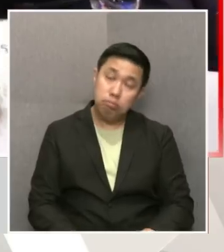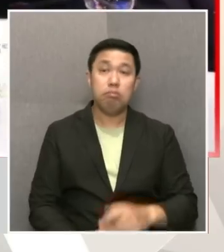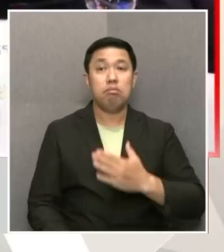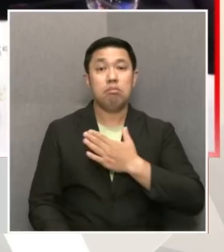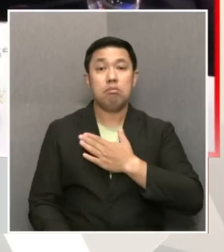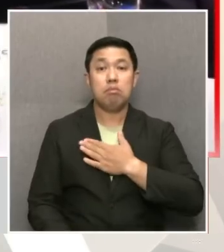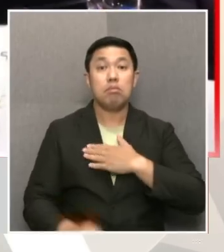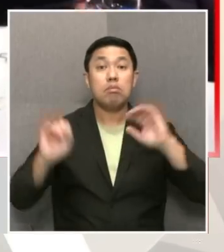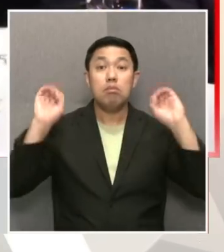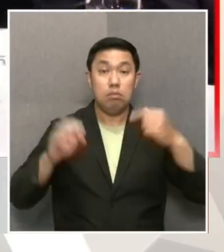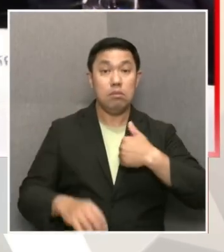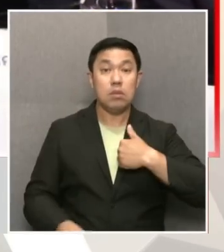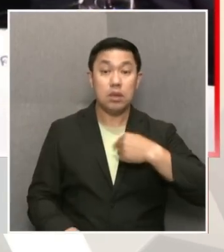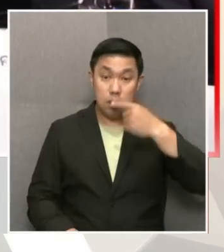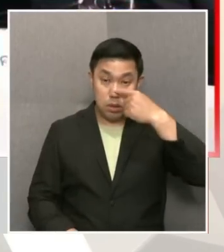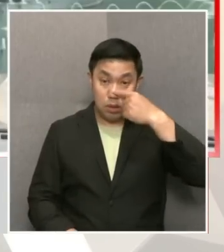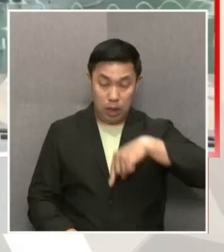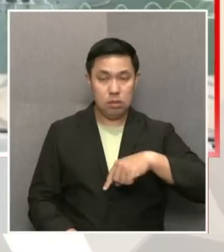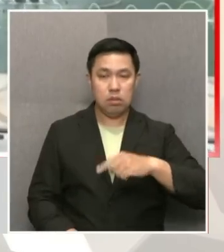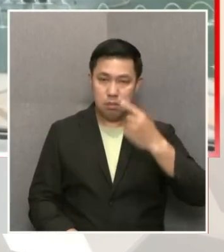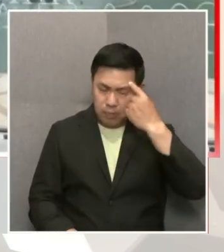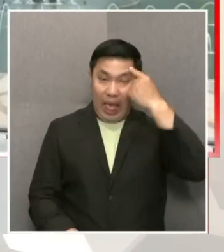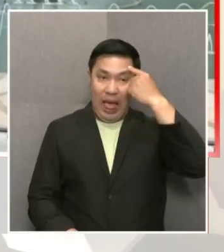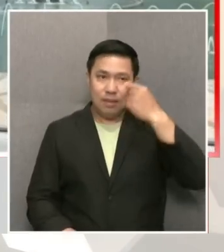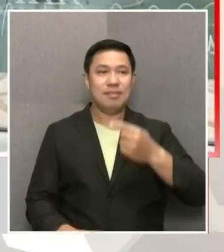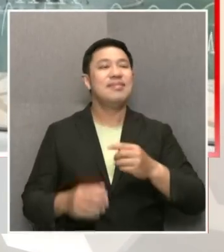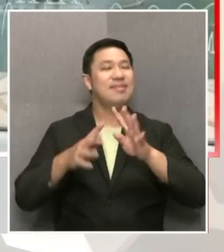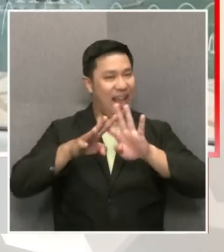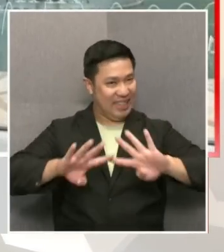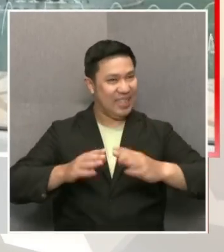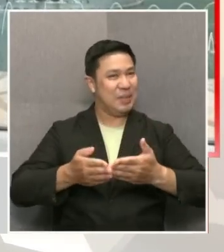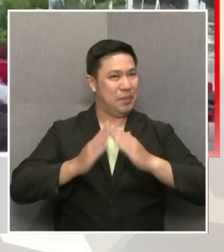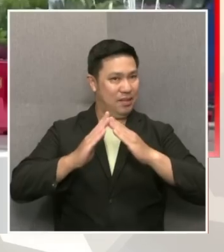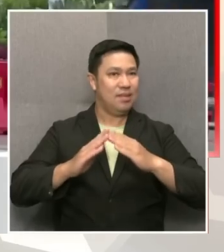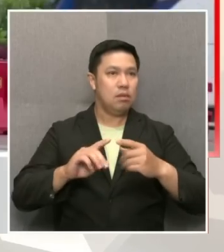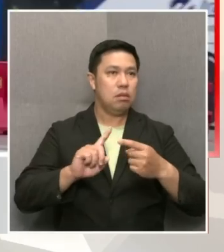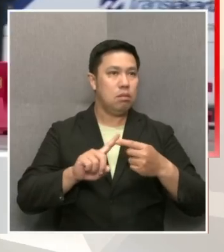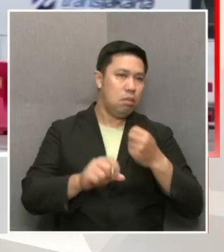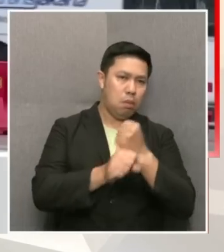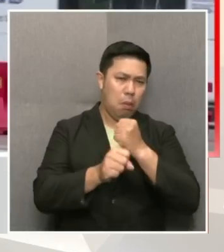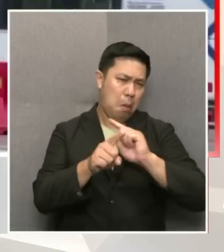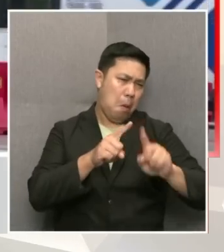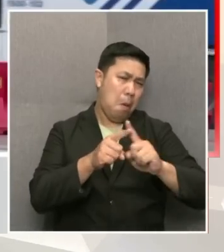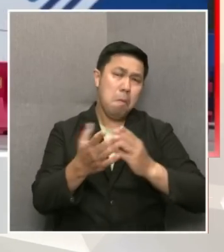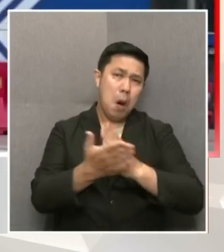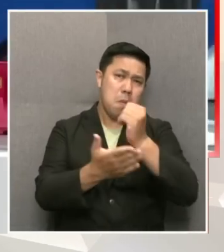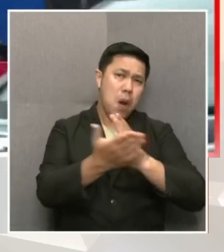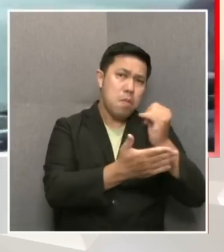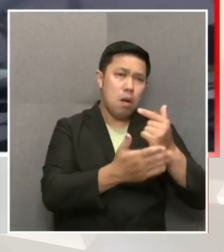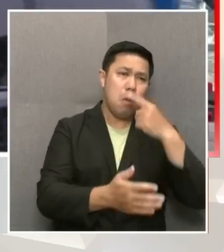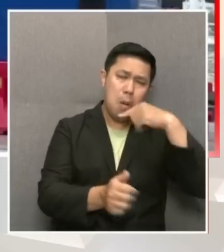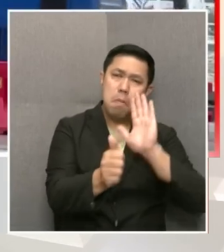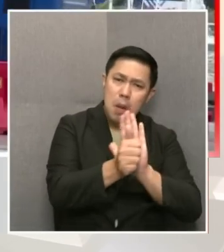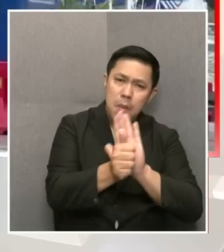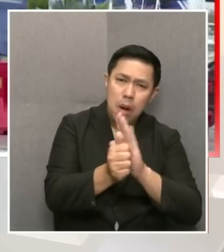ในประเทศผู้ก่อตั้งอาเซียนและที่สำคัญที่สุดก็คือว่าอยู่เบื้องหลังความสำเร็จในการผลักดัน